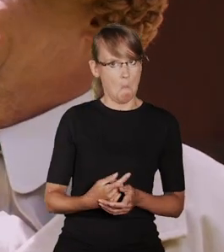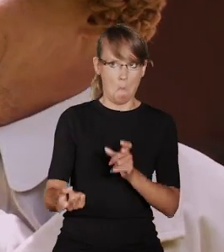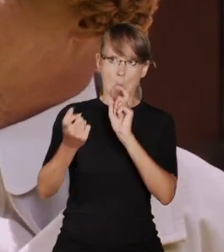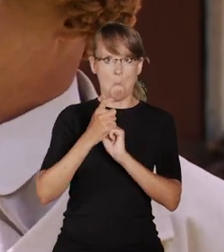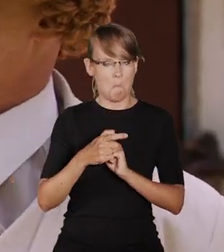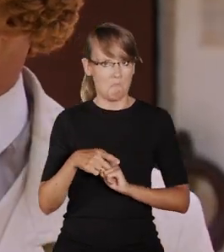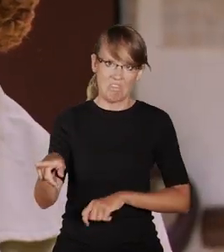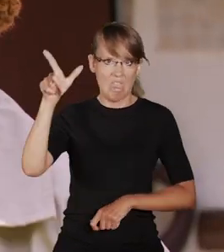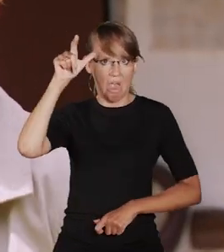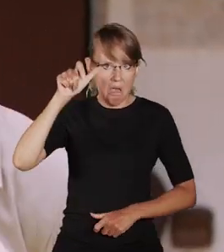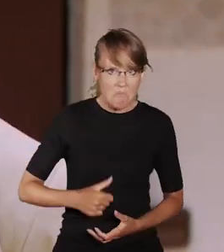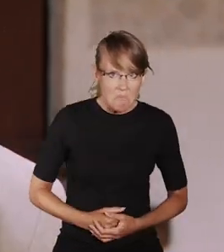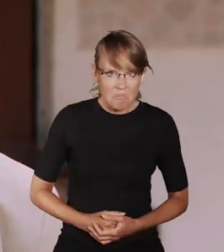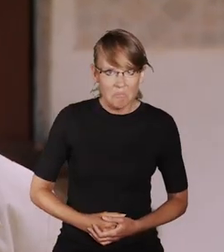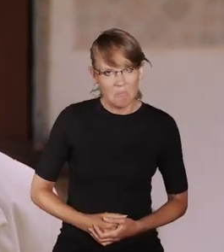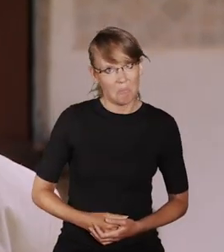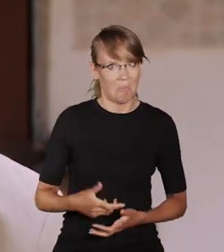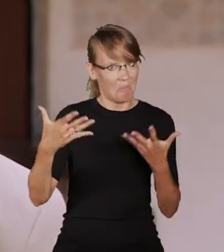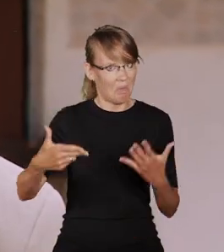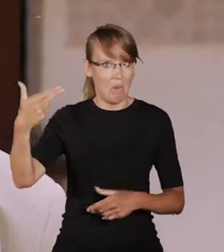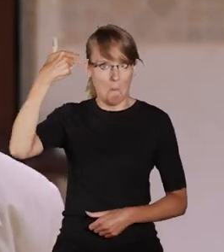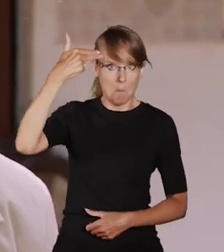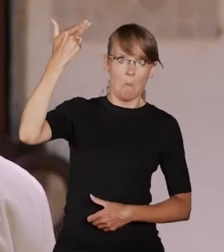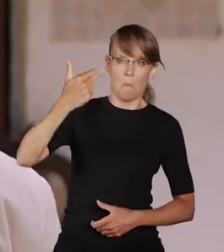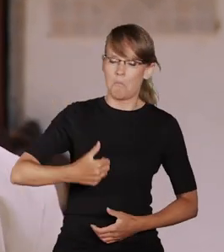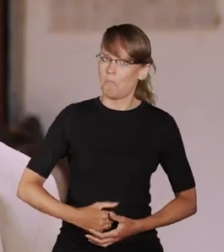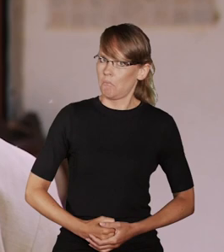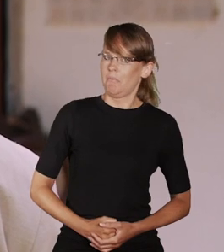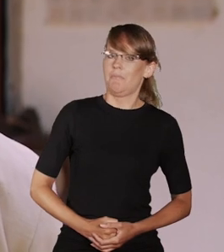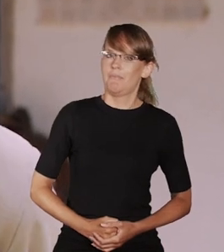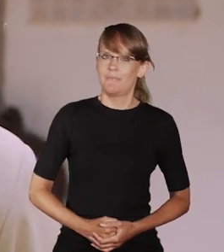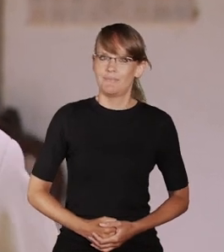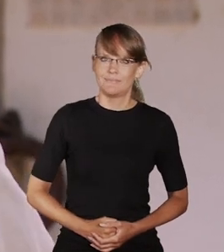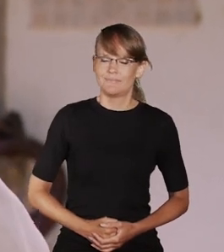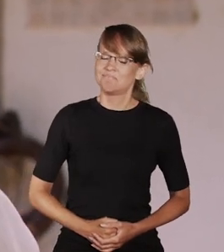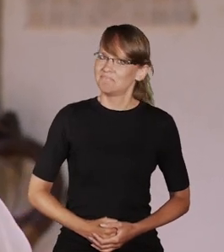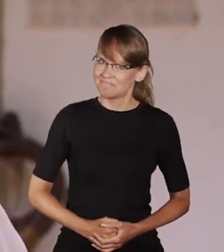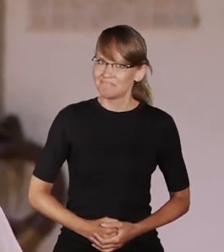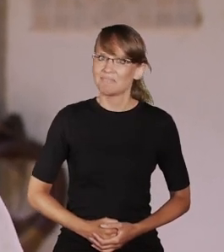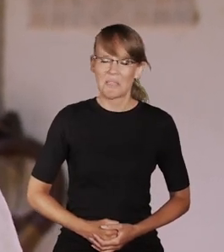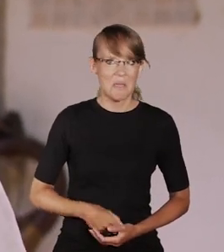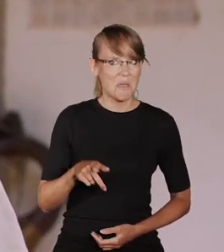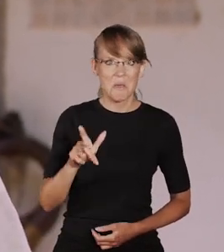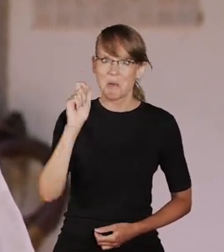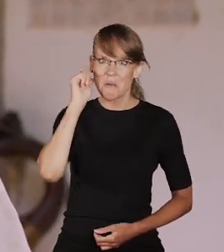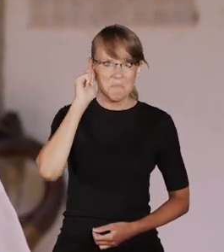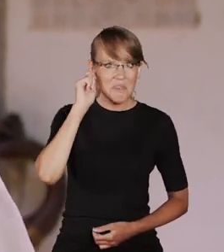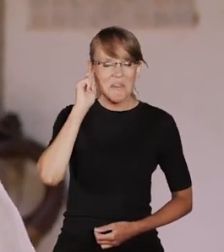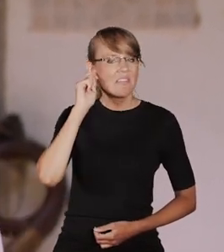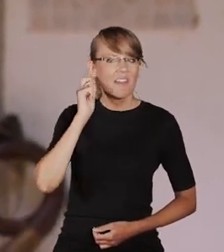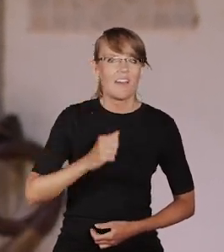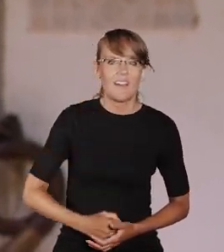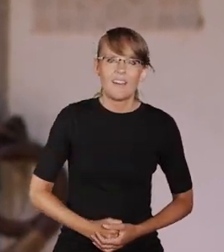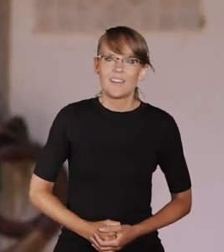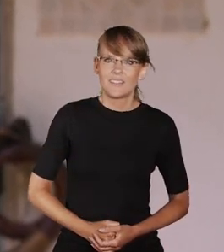Ale co za kobieta? Niech pana wszyscy diabli?